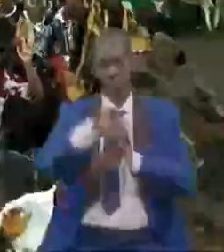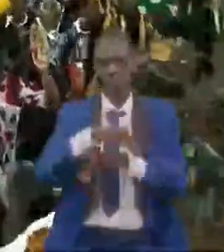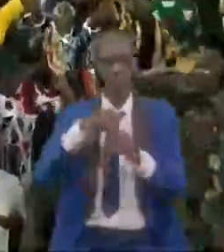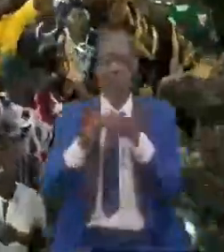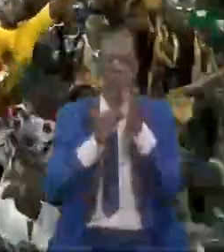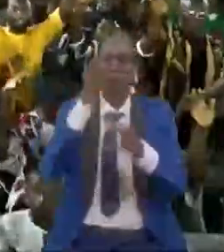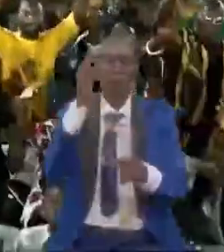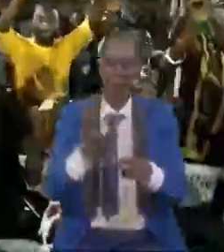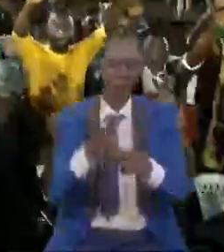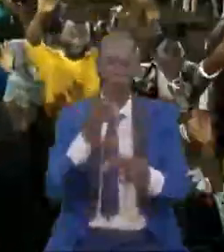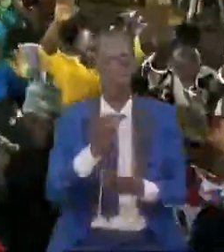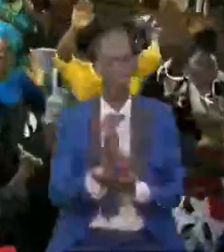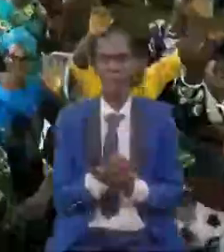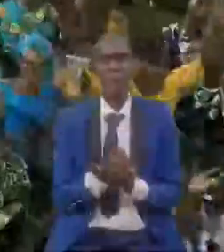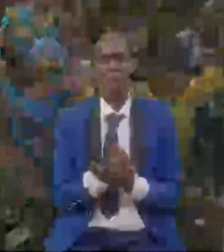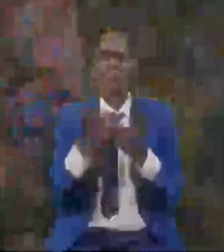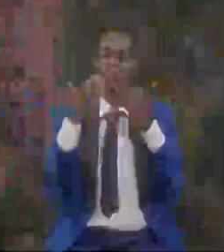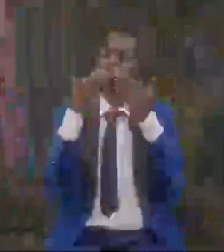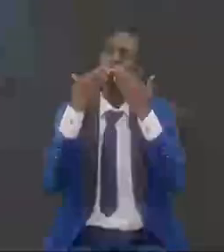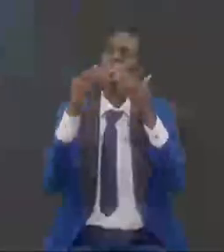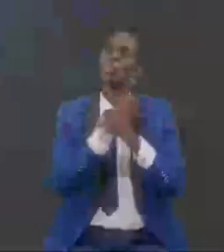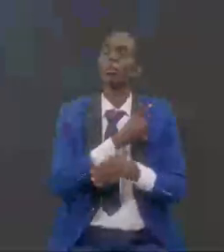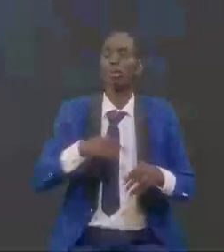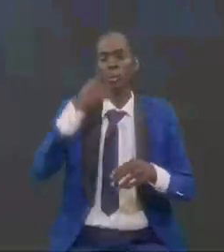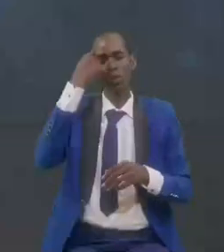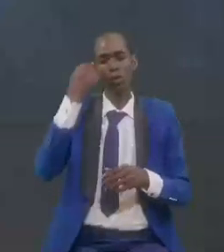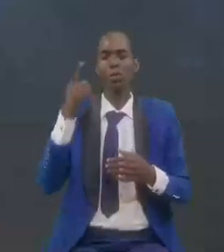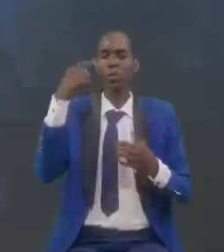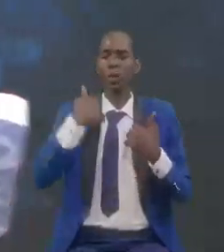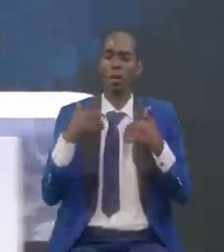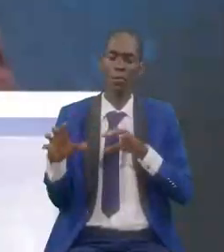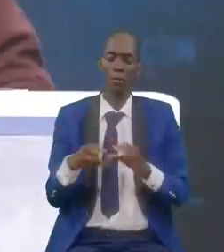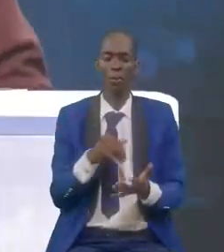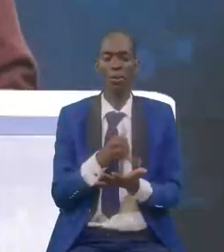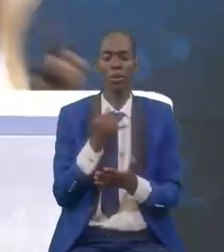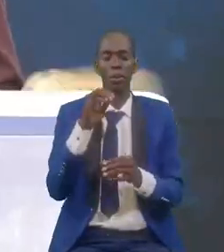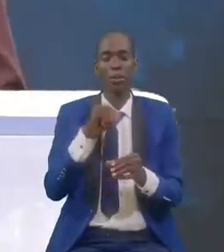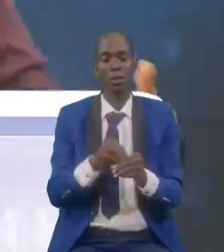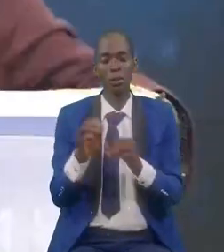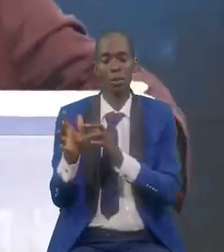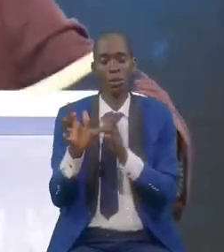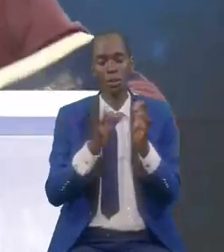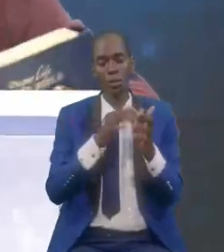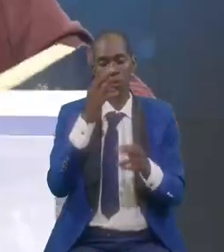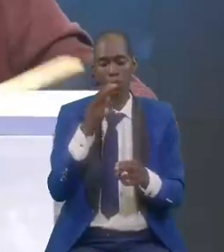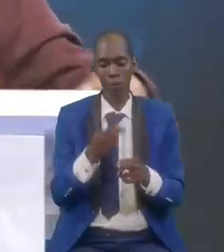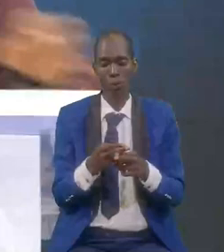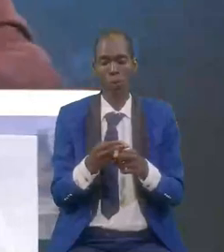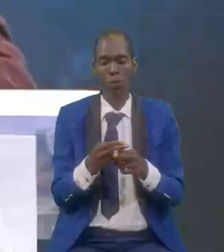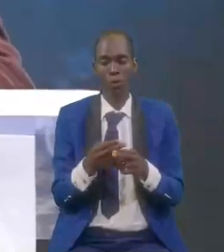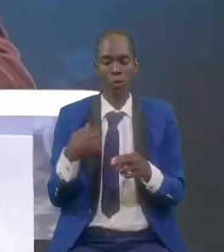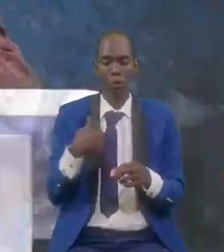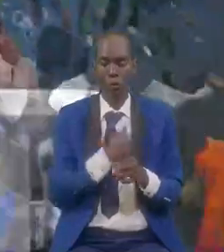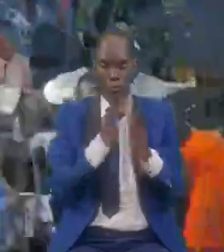au nom de Jésus. Merci Seigneur parce que c'est fait. Au nom de Jésus,